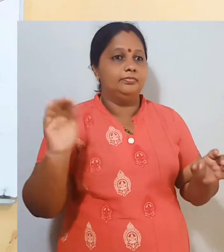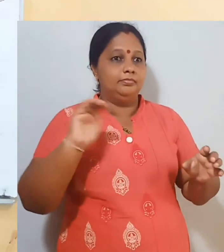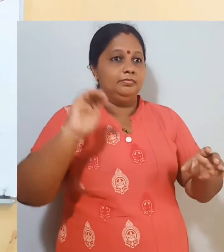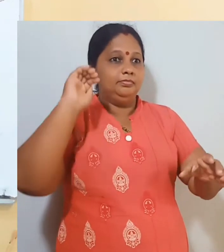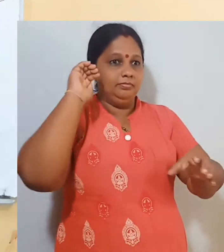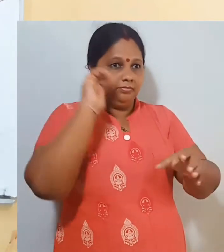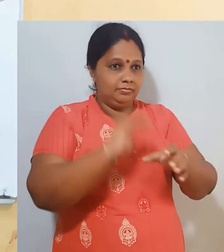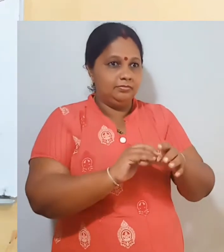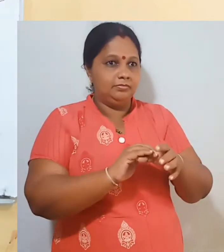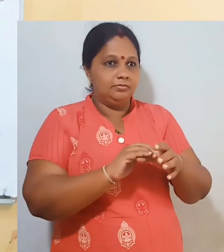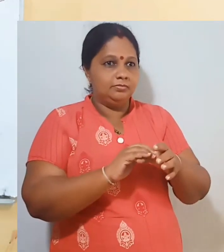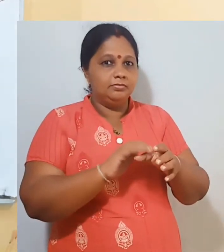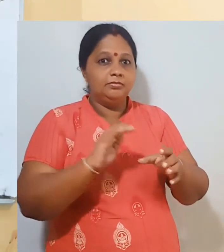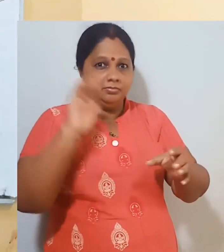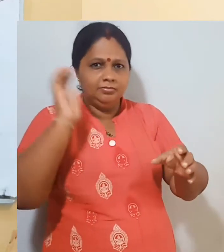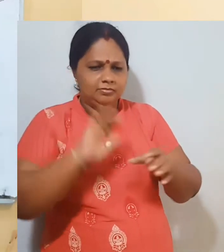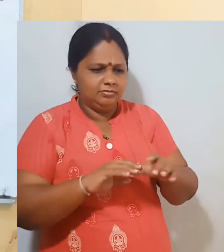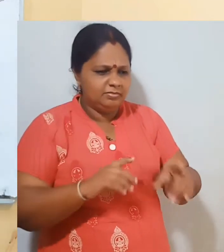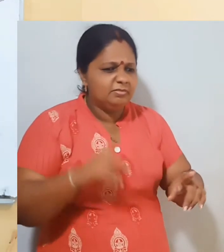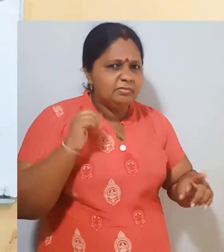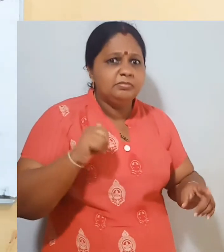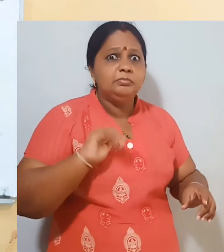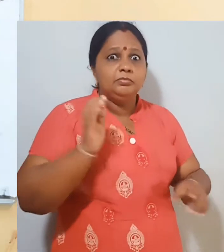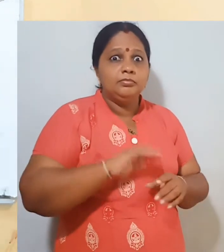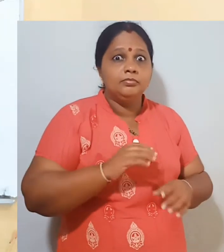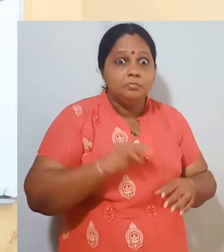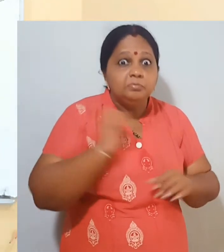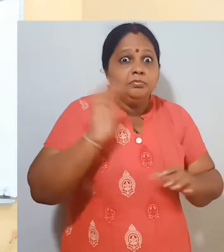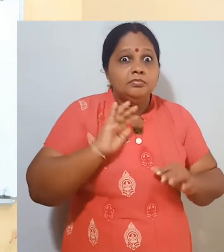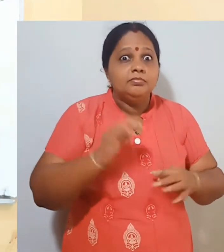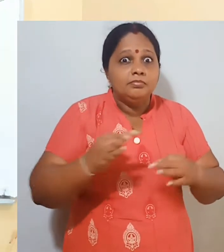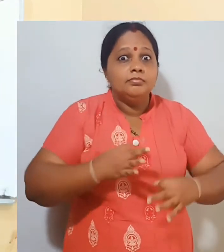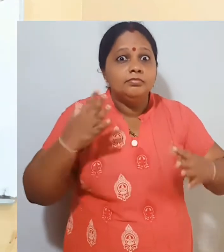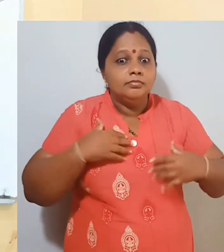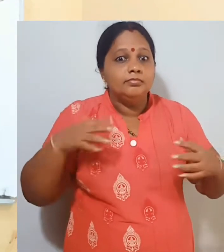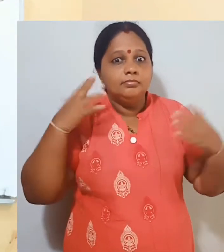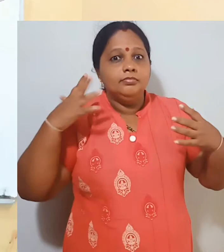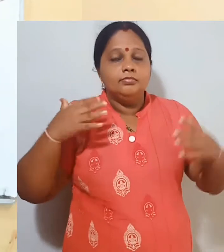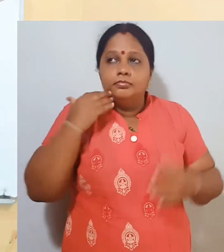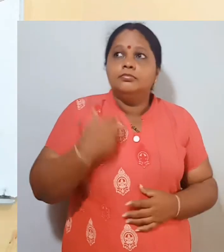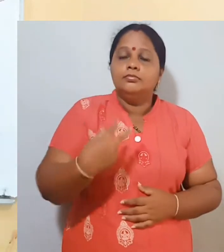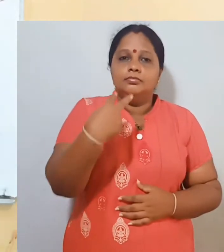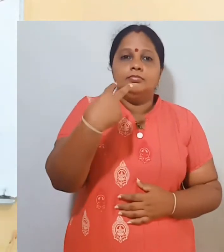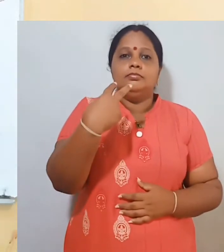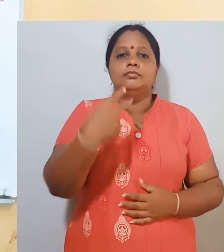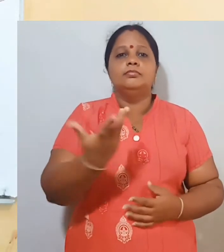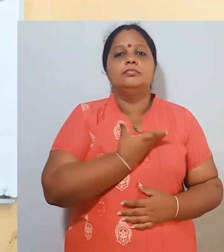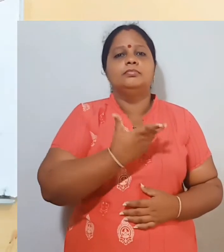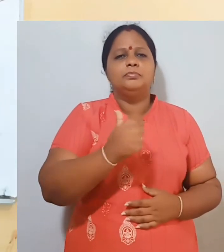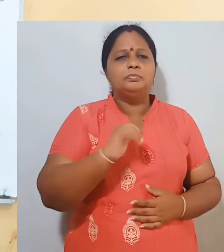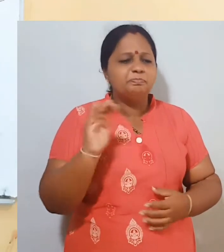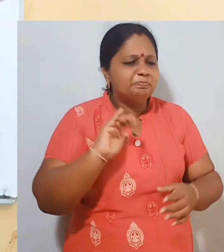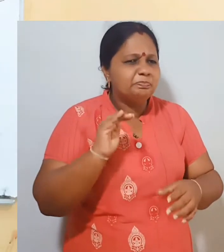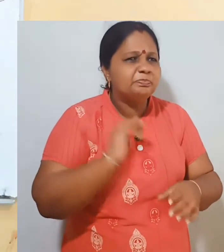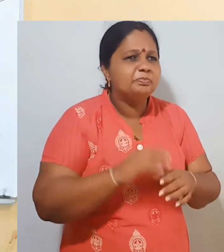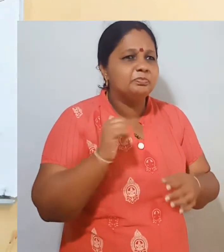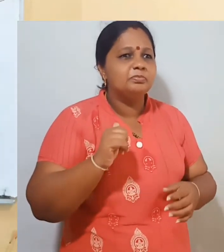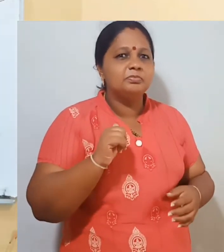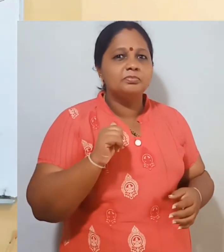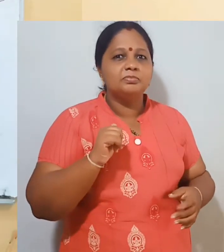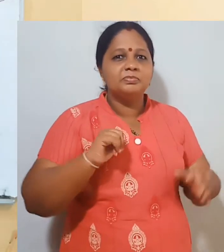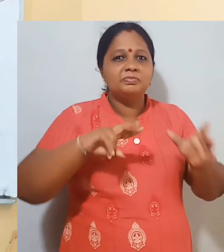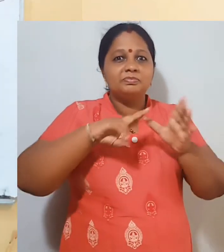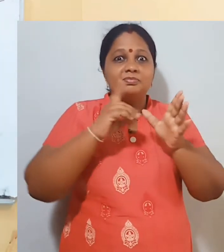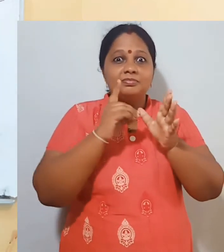என்ன நடந்தது? பாம்பு கடிச்சுதா? அவருக்கு இன்னும் டென்ஷனை கொடுக்குறீங்க. என்ன பாம்பு கடிச்சது?